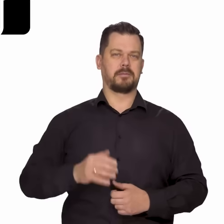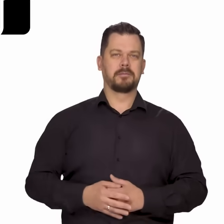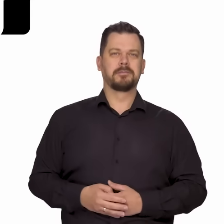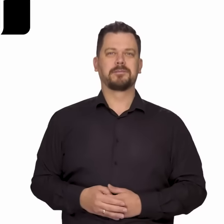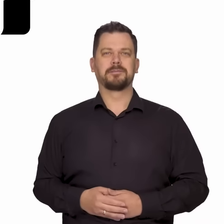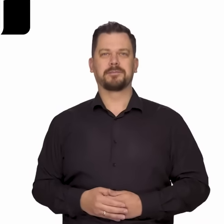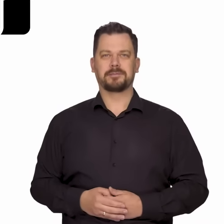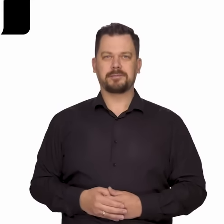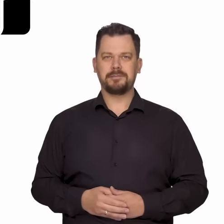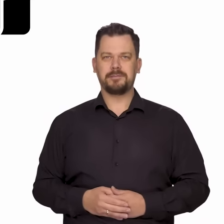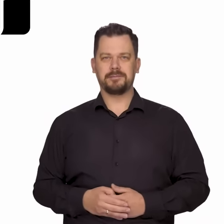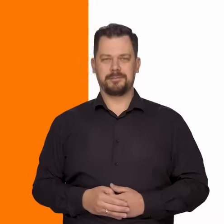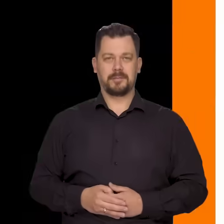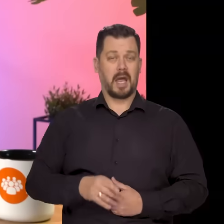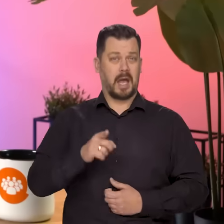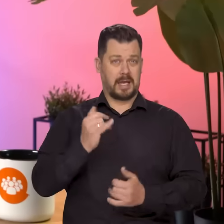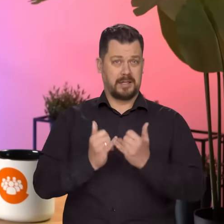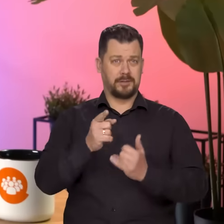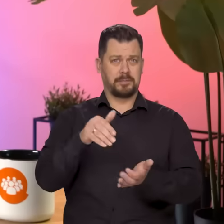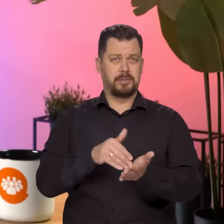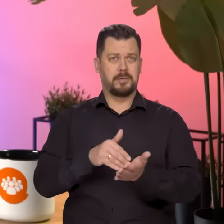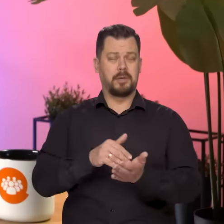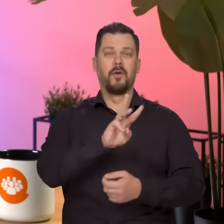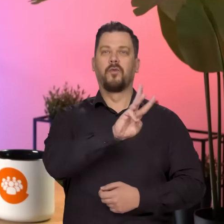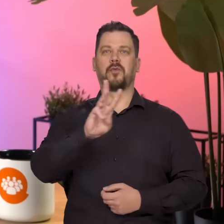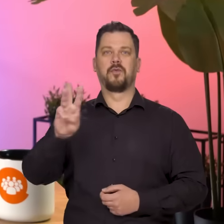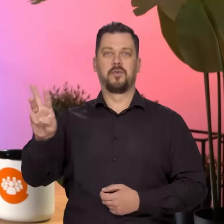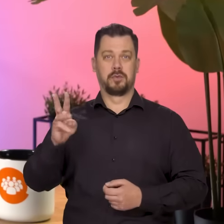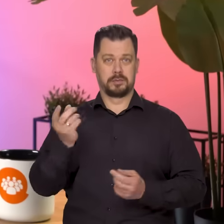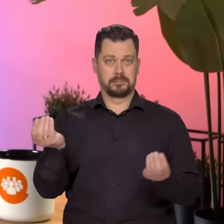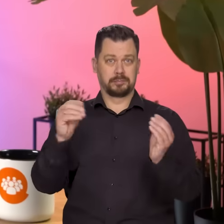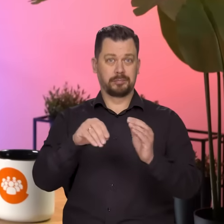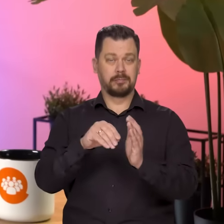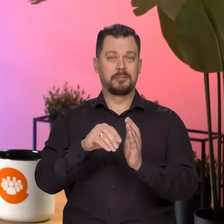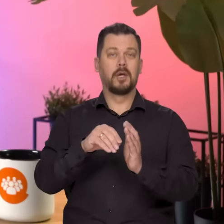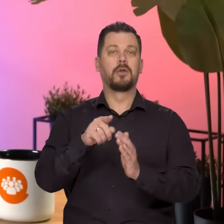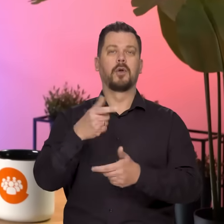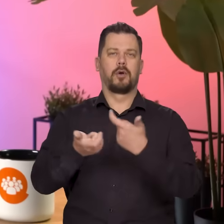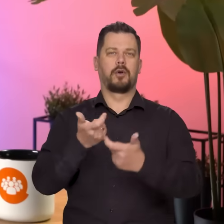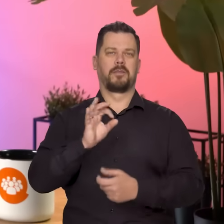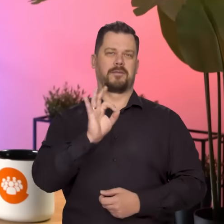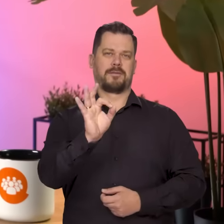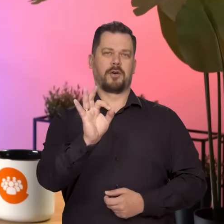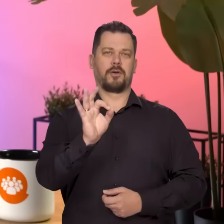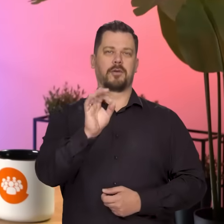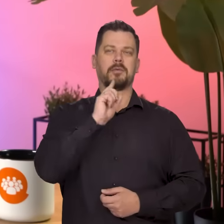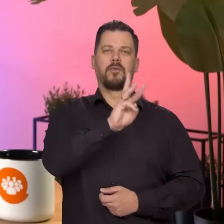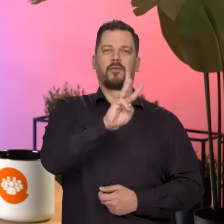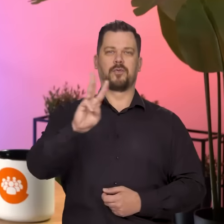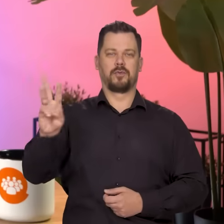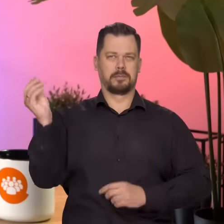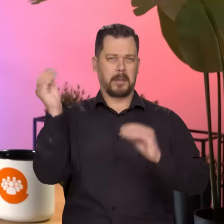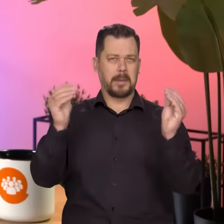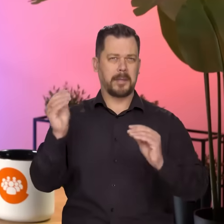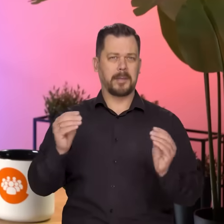są wysyłane właśnie przez Ciebie. Jeśli potrzebujesz strony firmowej, to możesz skorzystać z naszego kreatora stron